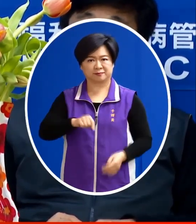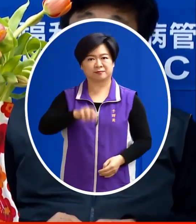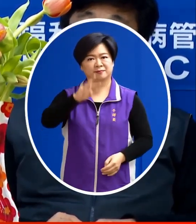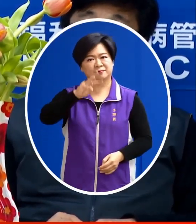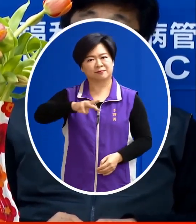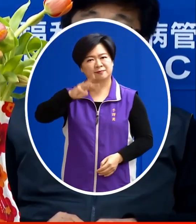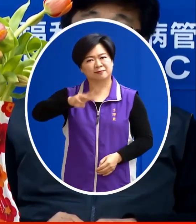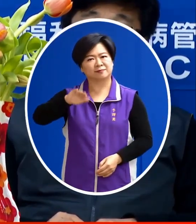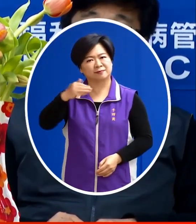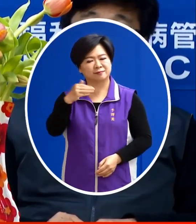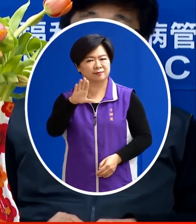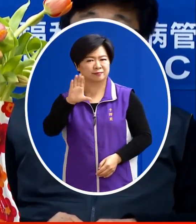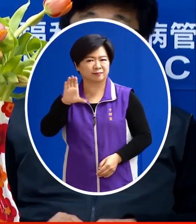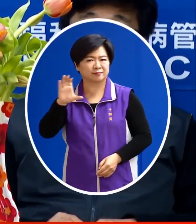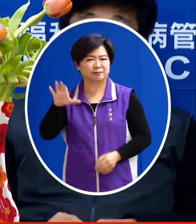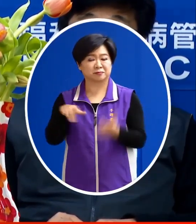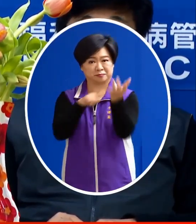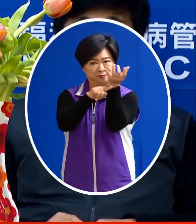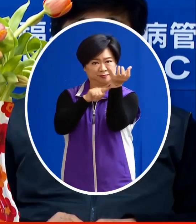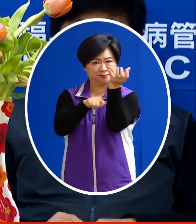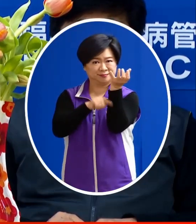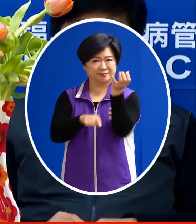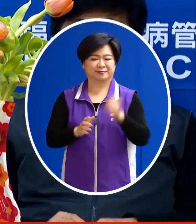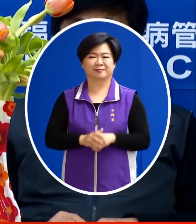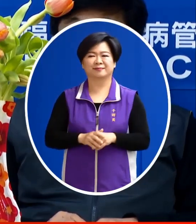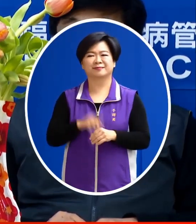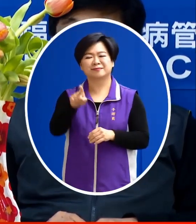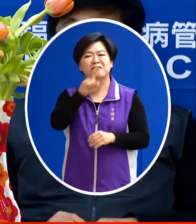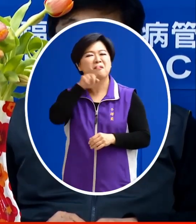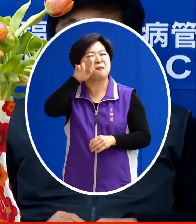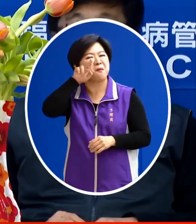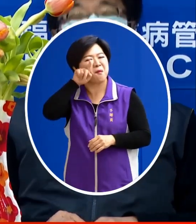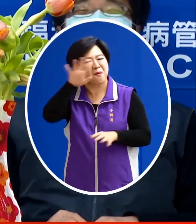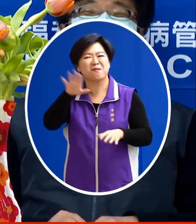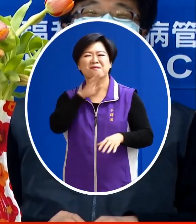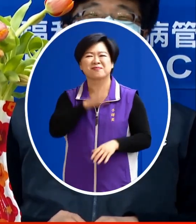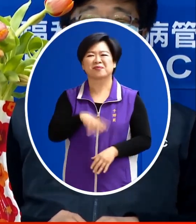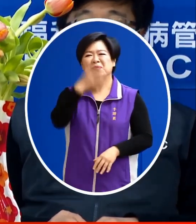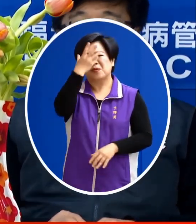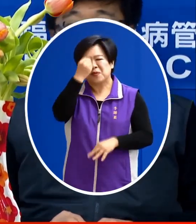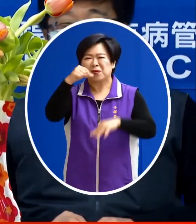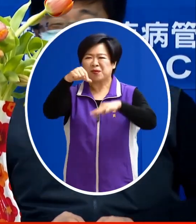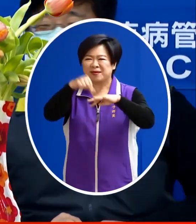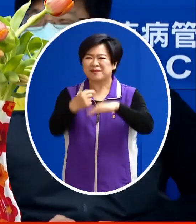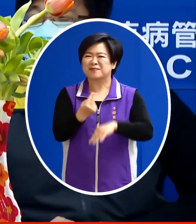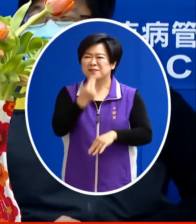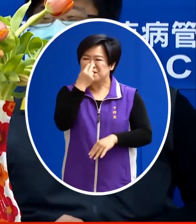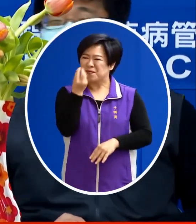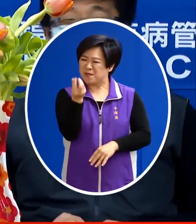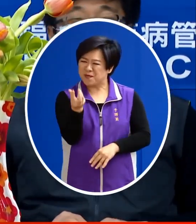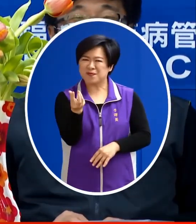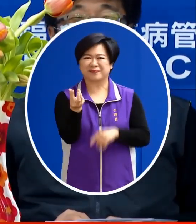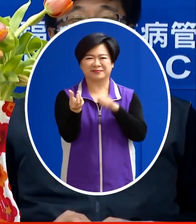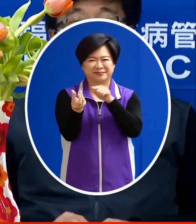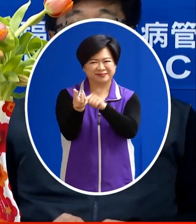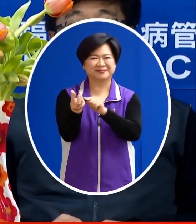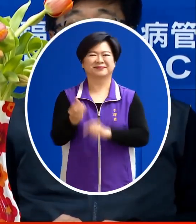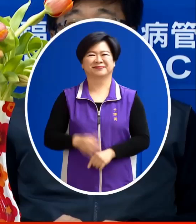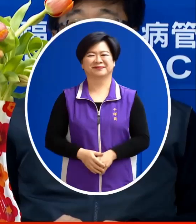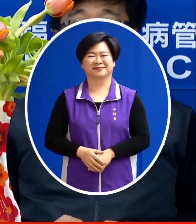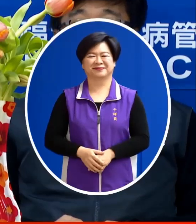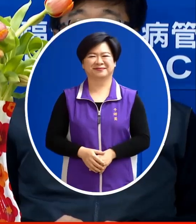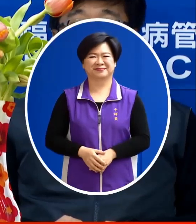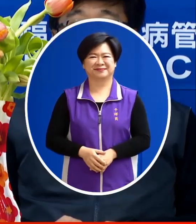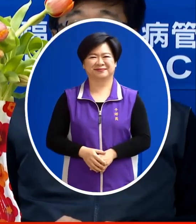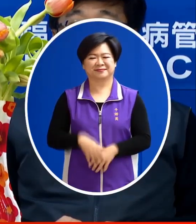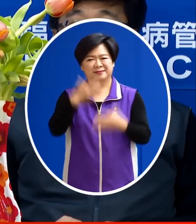チューリップはオランダ政府から寄贈されたもの。台湾がマスクを寄付したことに対し感謝を表すため